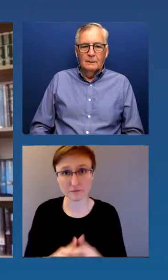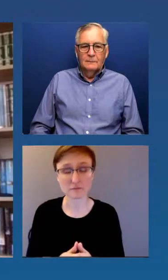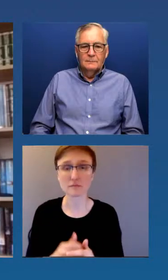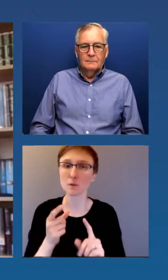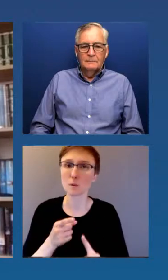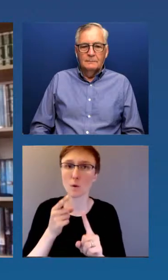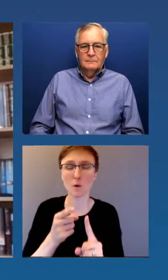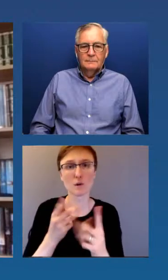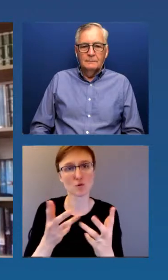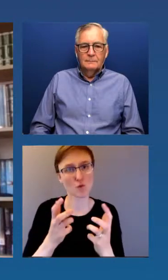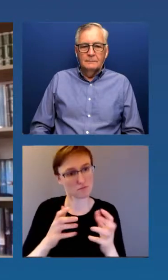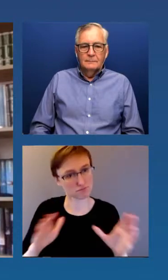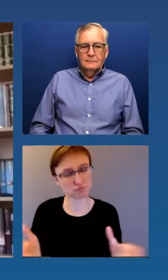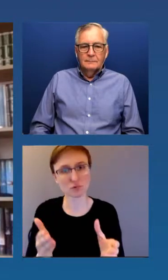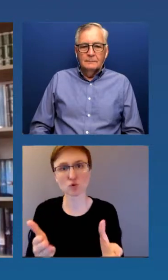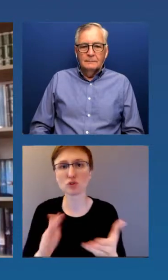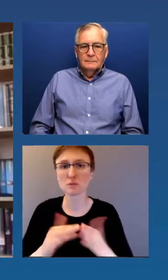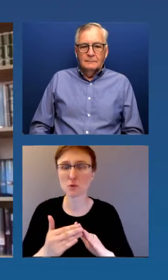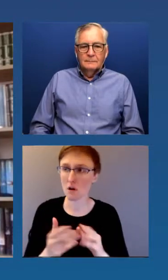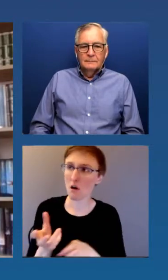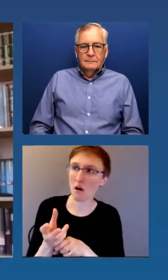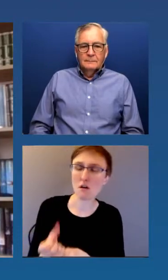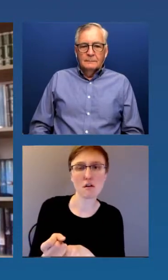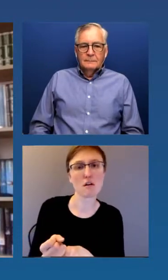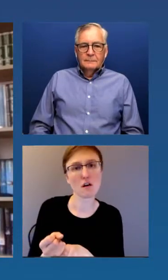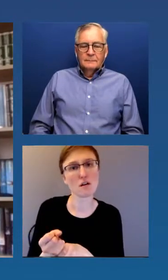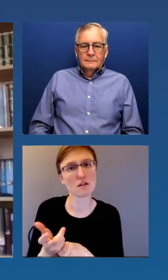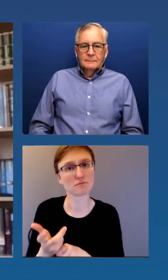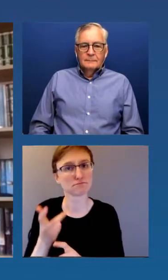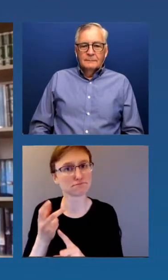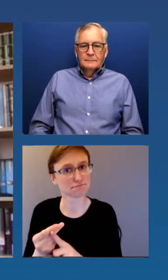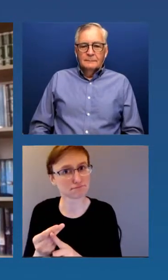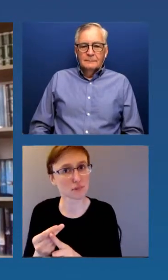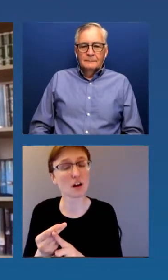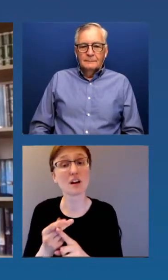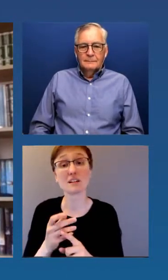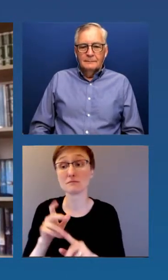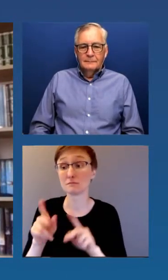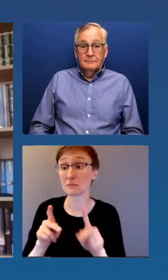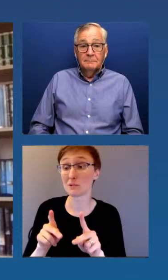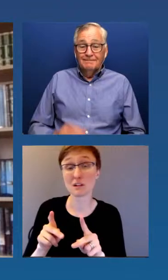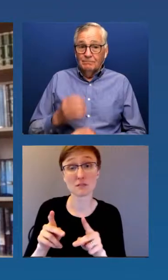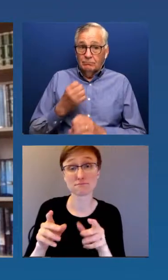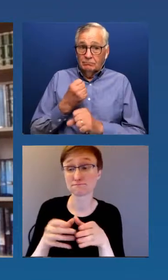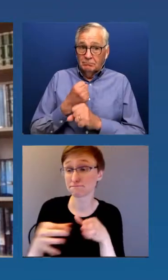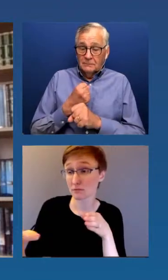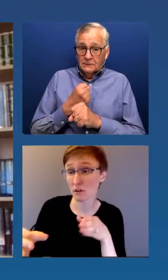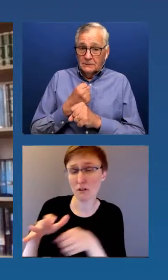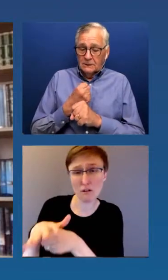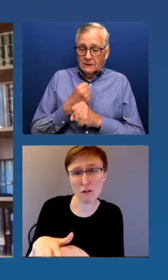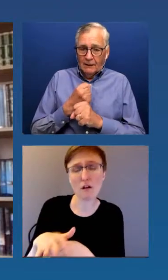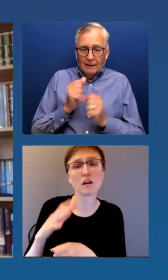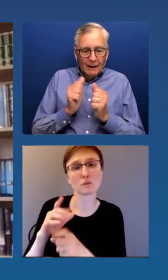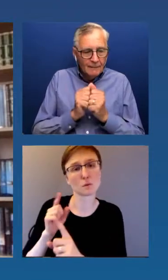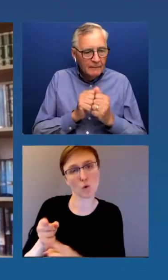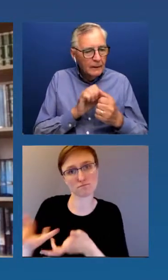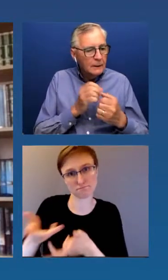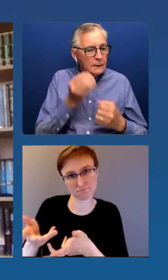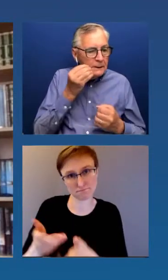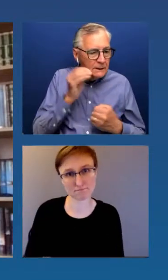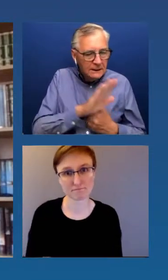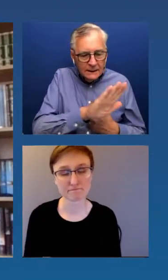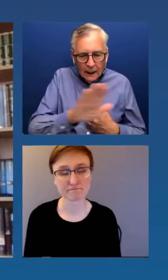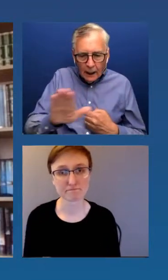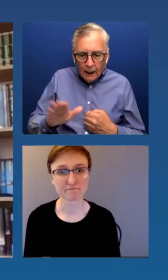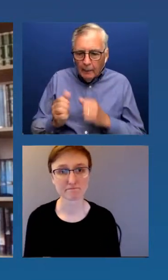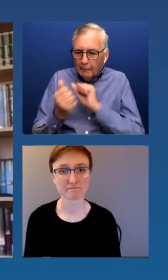build relationships with people living in disproportionately impacted neighborhoods. Travaillant directement avec les résidents et les partenaires communautaires, l'objectif